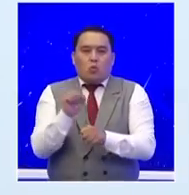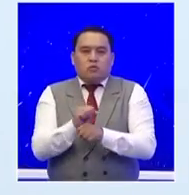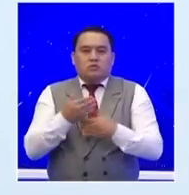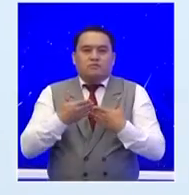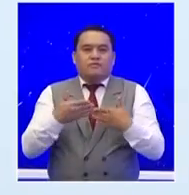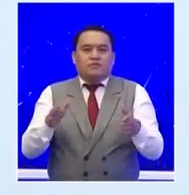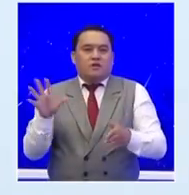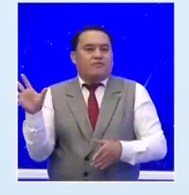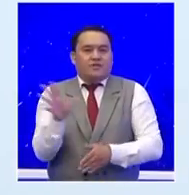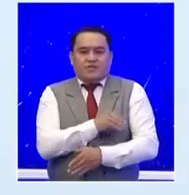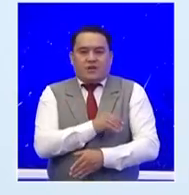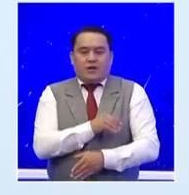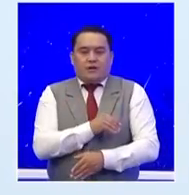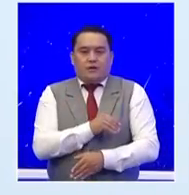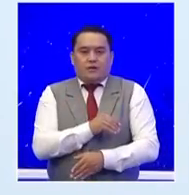везде.